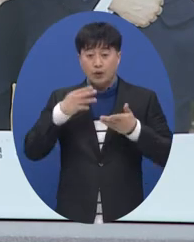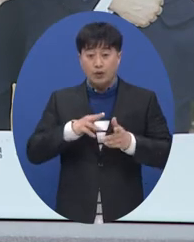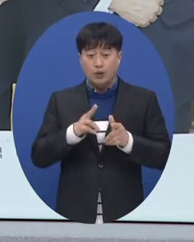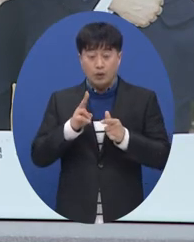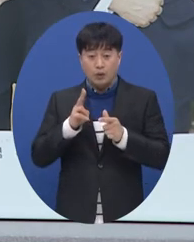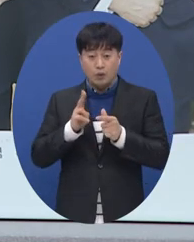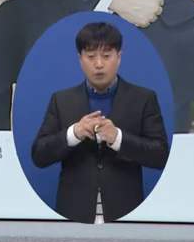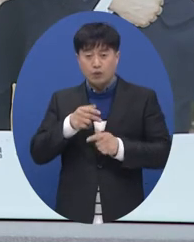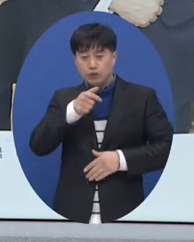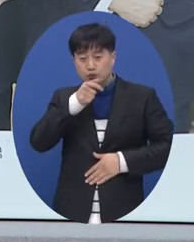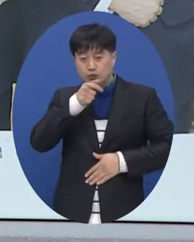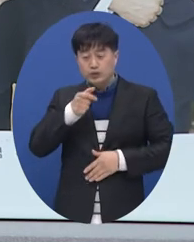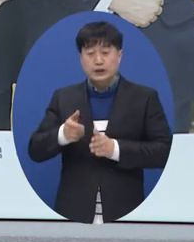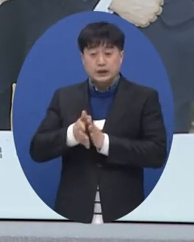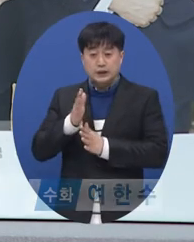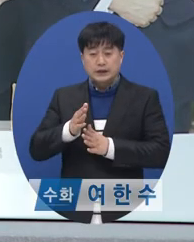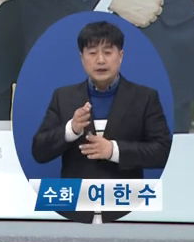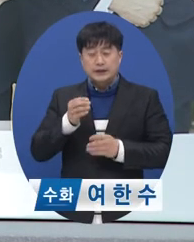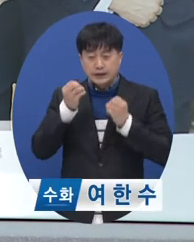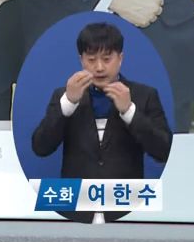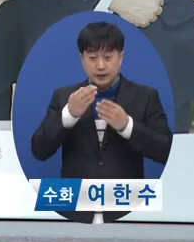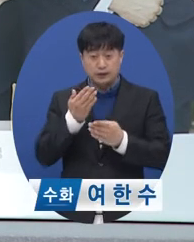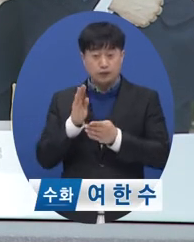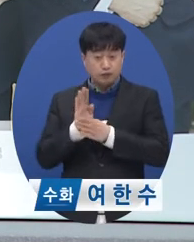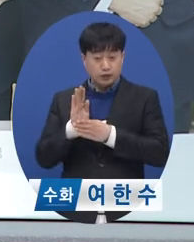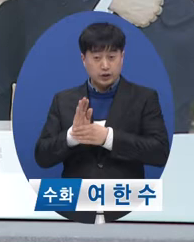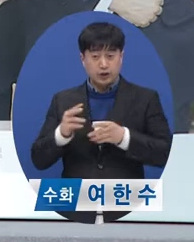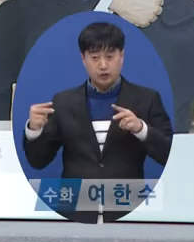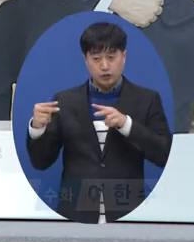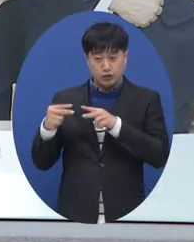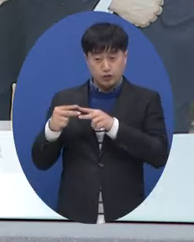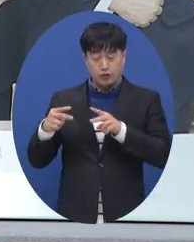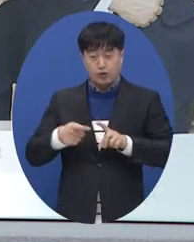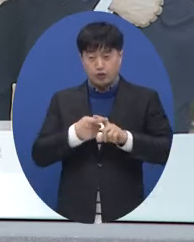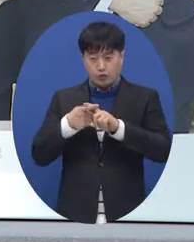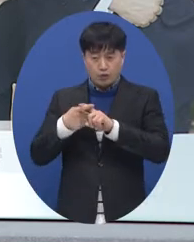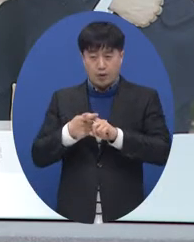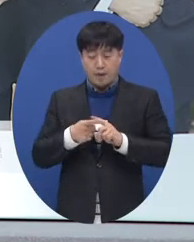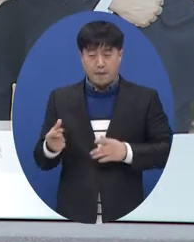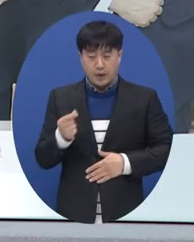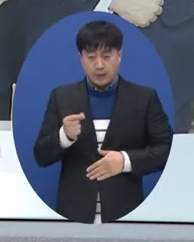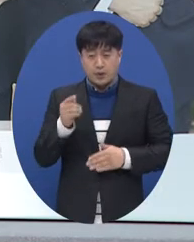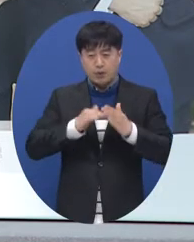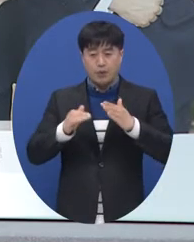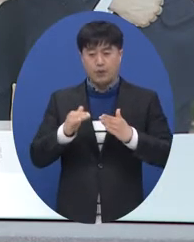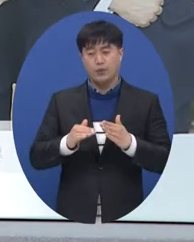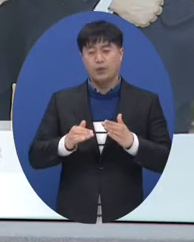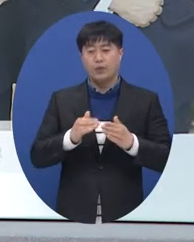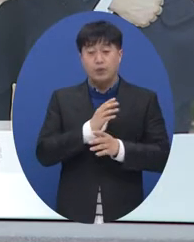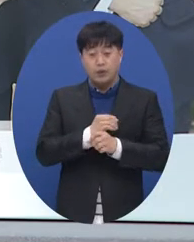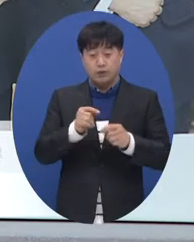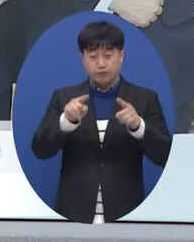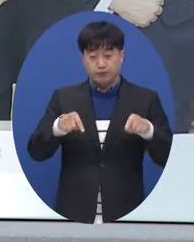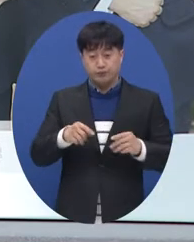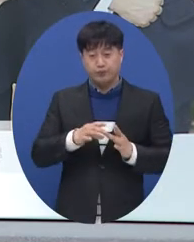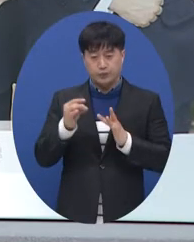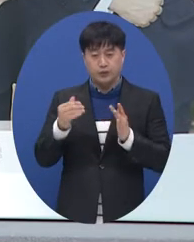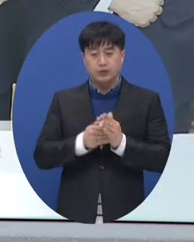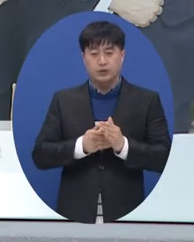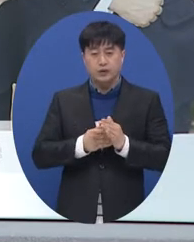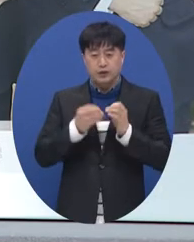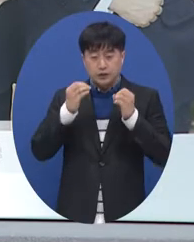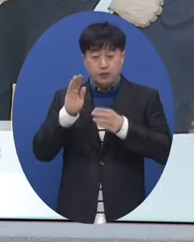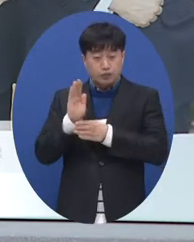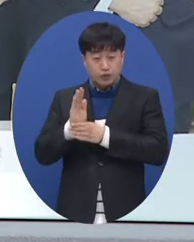경기도와 수원시가 신분당선 연장을 위한 사업이 빨리 될수 있도록 공동 건의문을 채택했습니다. 신분당선 광교 호매실 구간을